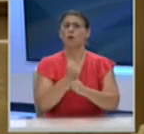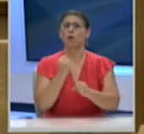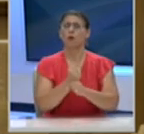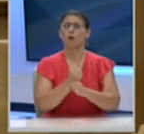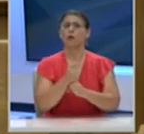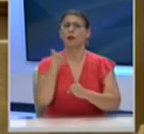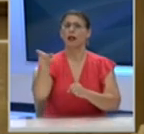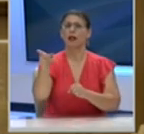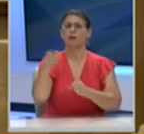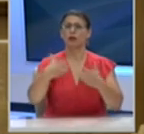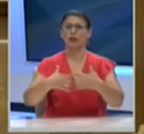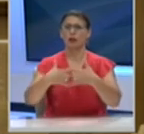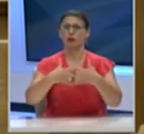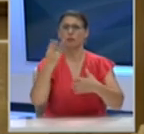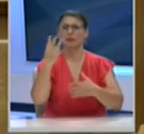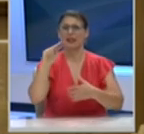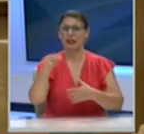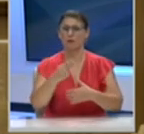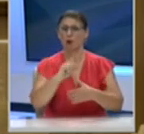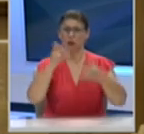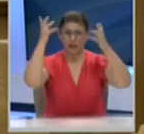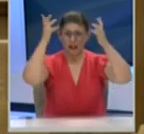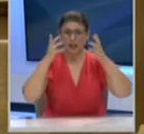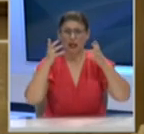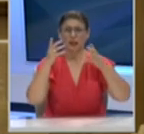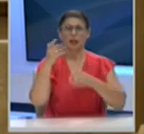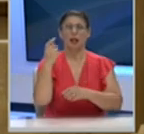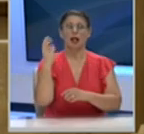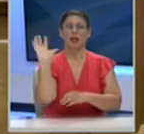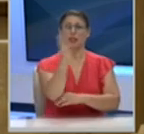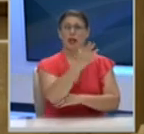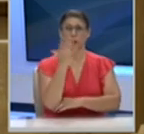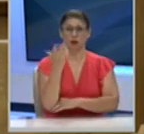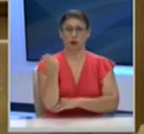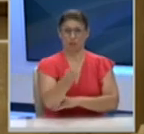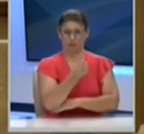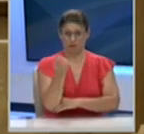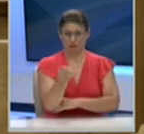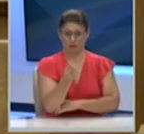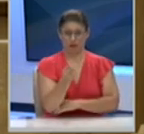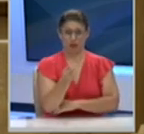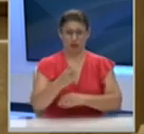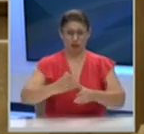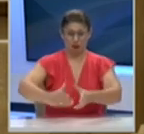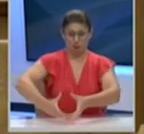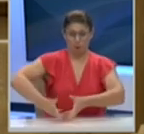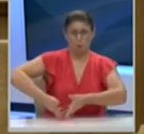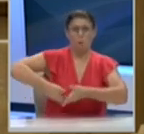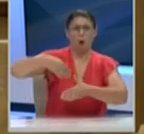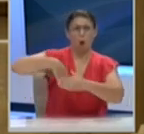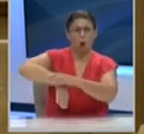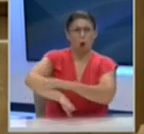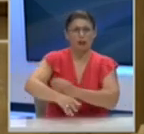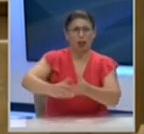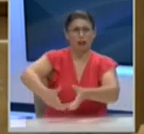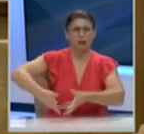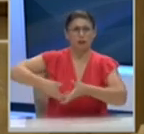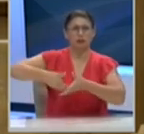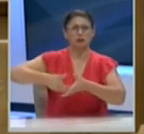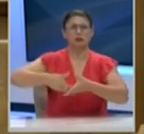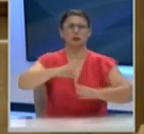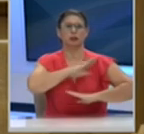3 ευρώ και όχι με κράνη δασοπυροπροστασίας και με μπότες του